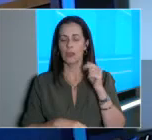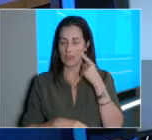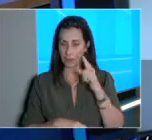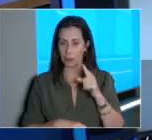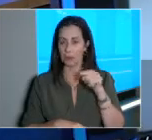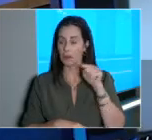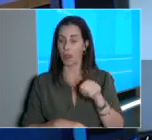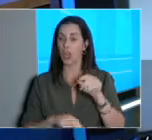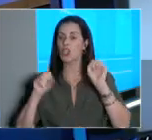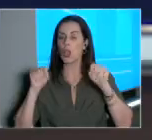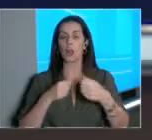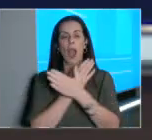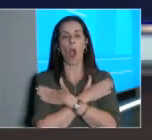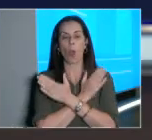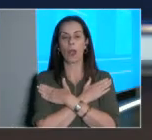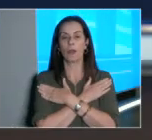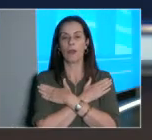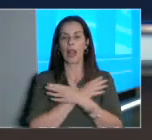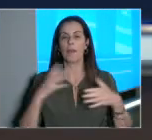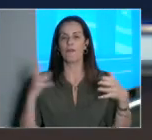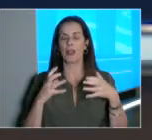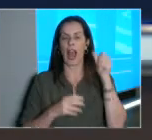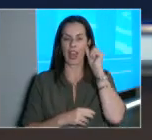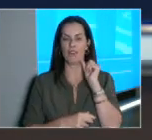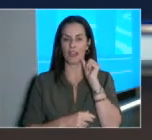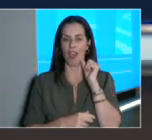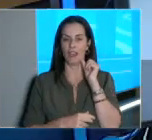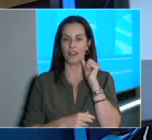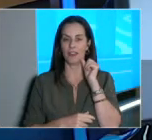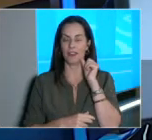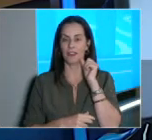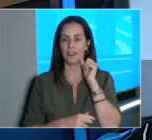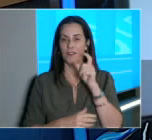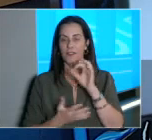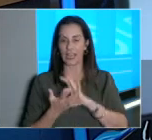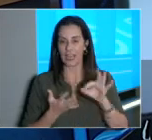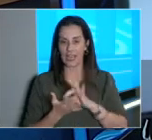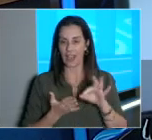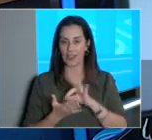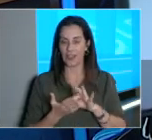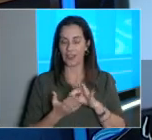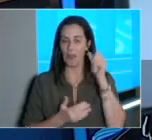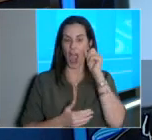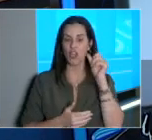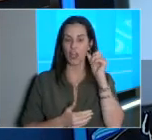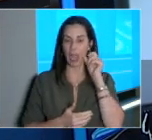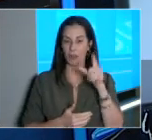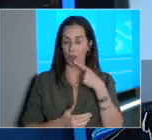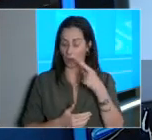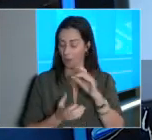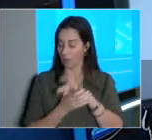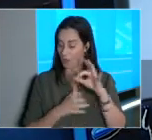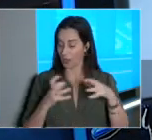שימו לב, כך השתלטו המרוקאים על המפלגה הלבנה, ובמאמר הזה אתה כותב, האשכנזים, אתה אומר